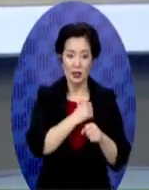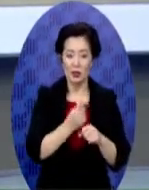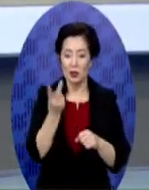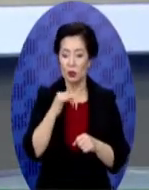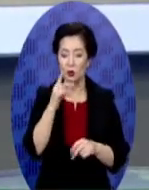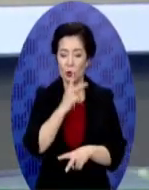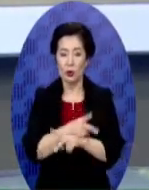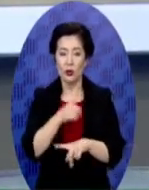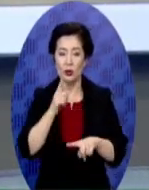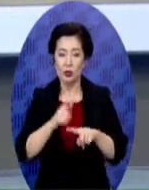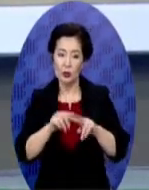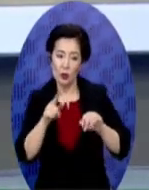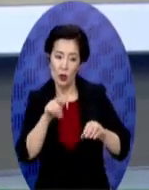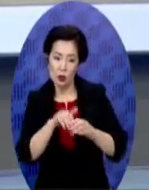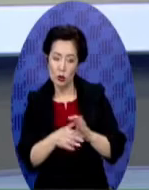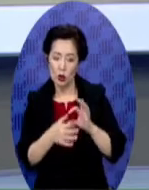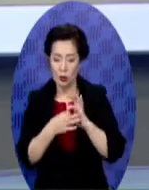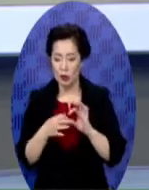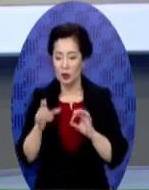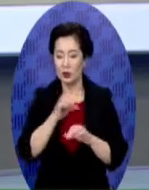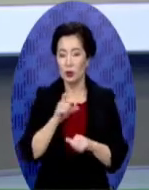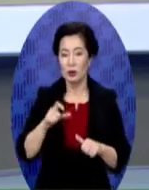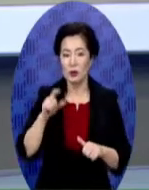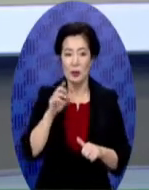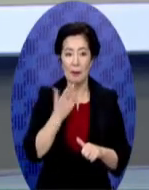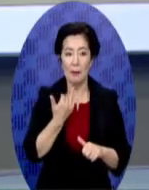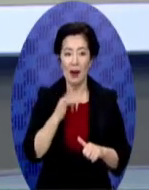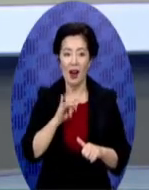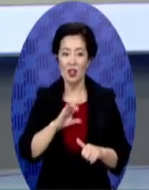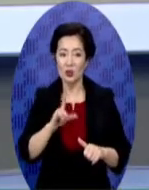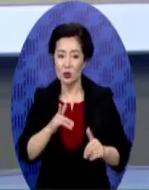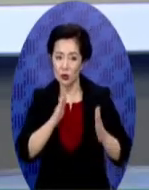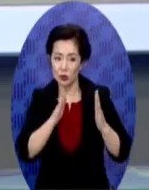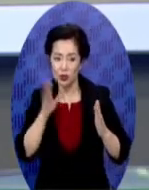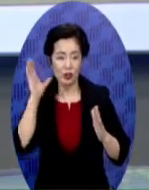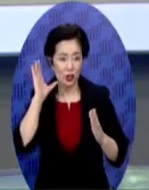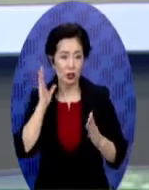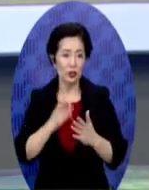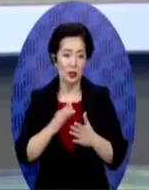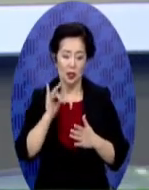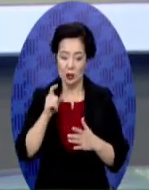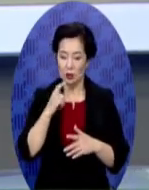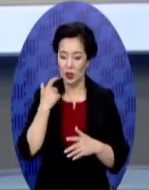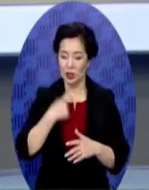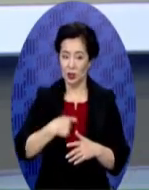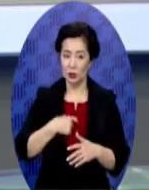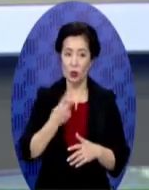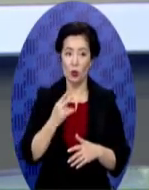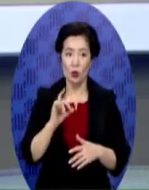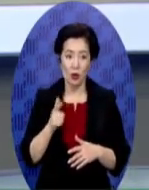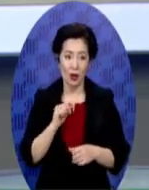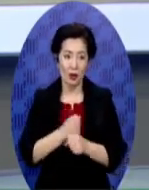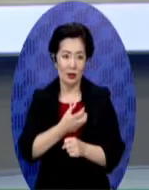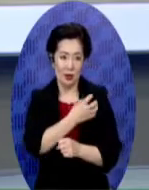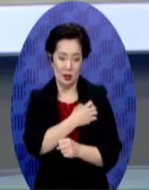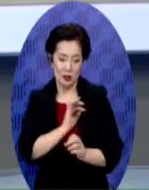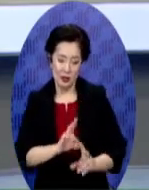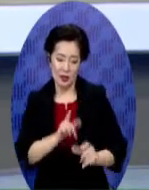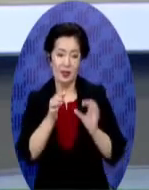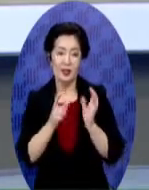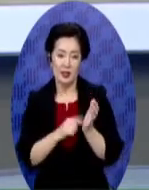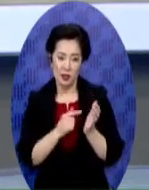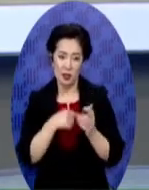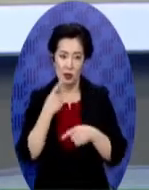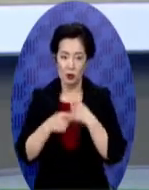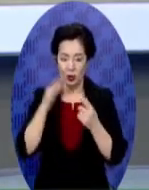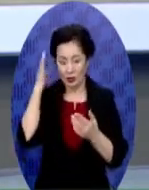нэмэлт өөрчлөлтийн талаар иргэдийн байр суурийг сонсож байна. Энэ үеэр иргэд их хурлын гишүүдийн үүрэг хариуцлагыг сайжруулах хэрэгтэй байгаа талаар саналаа